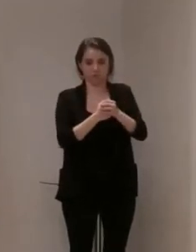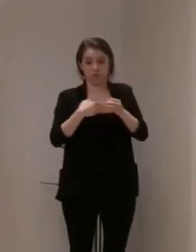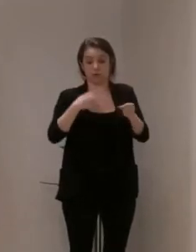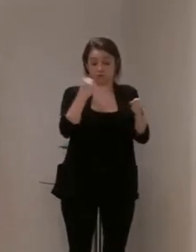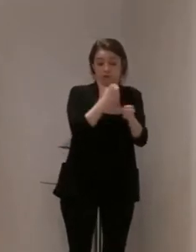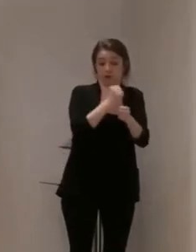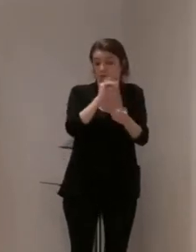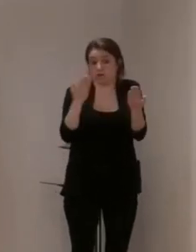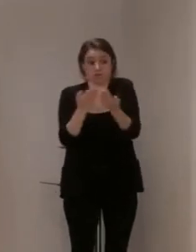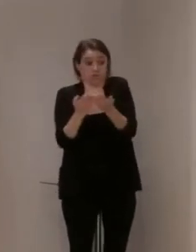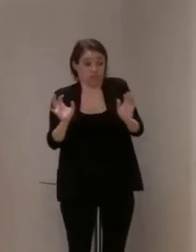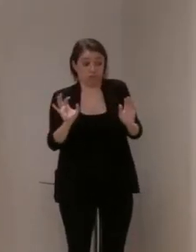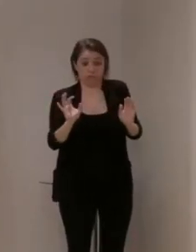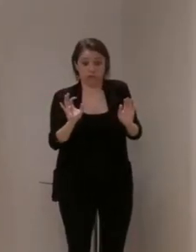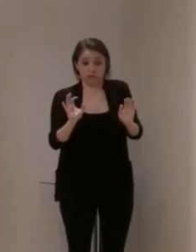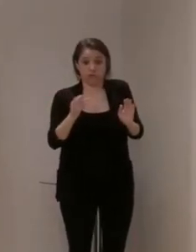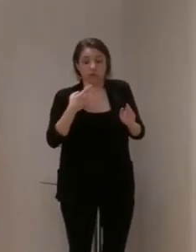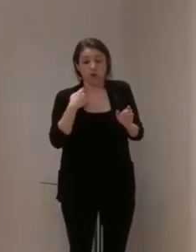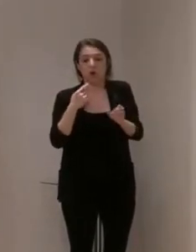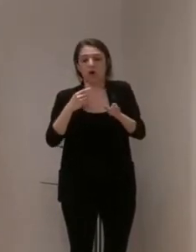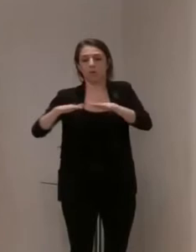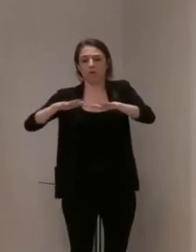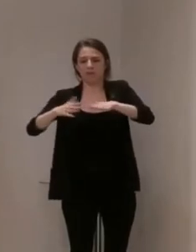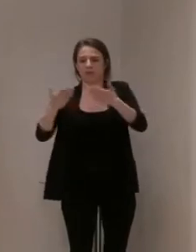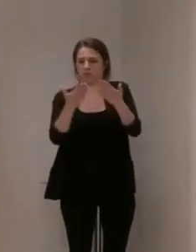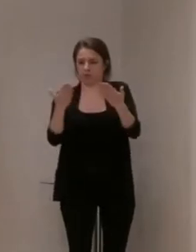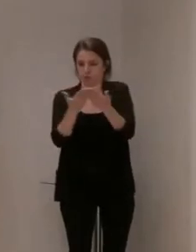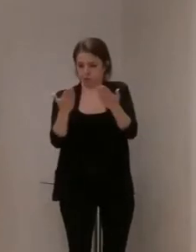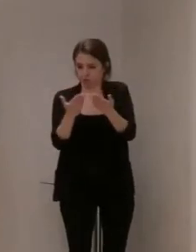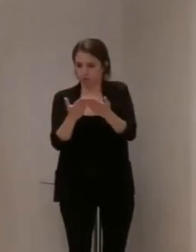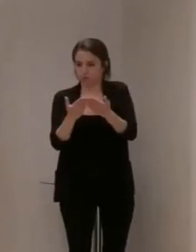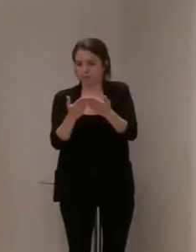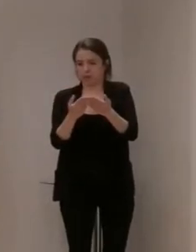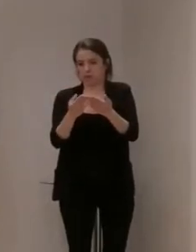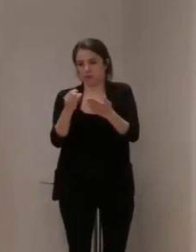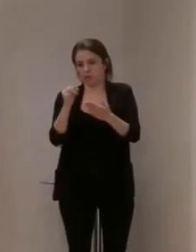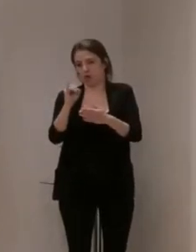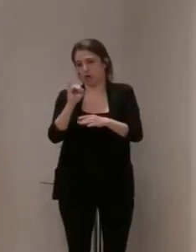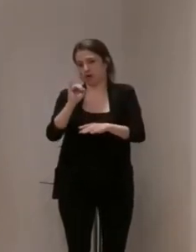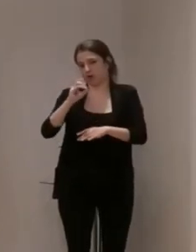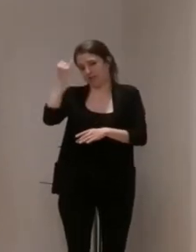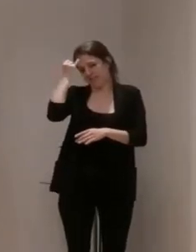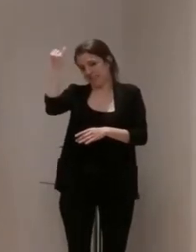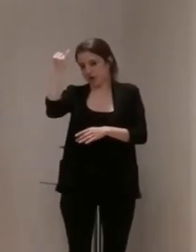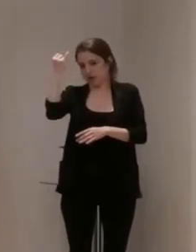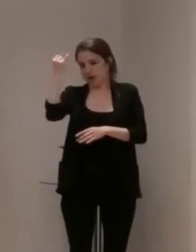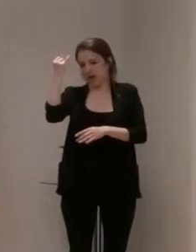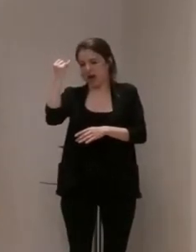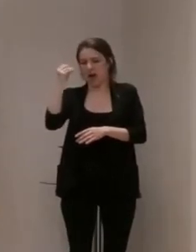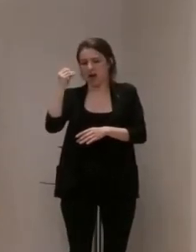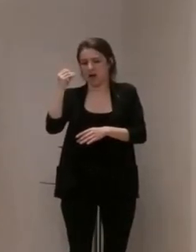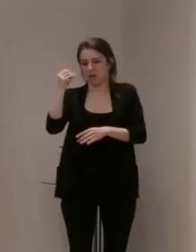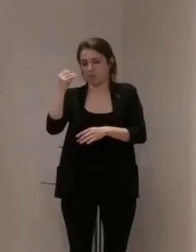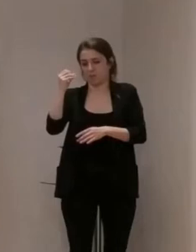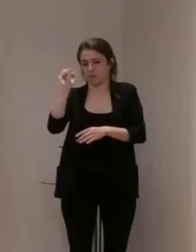estudiar. Estava vinculada al moviment estudiantil, era d'ideologia trotskista, si bé no